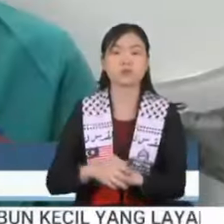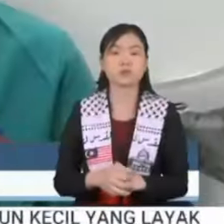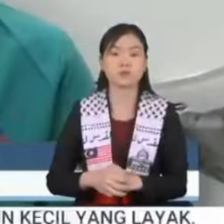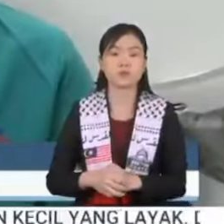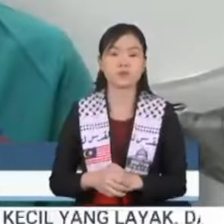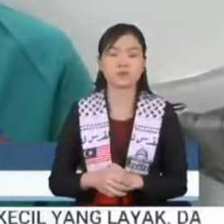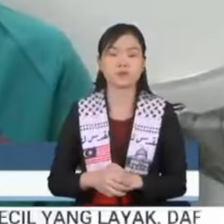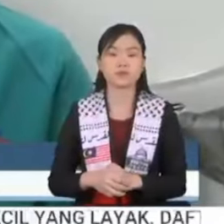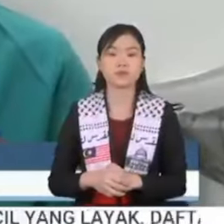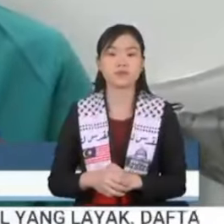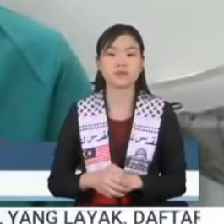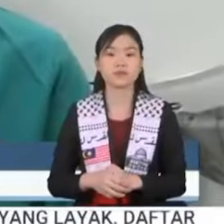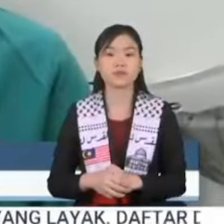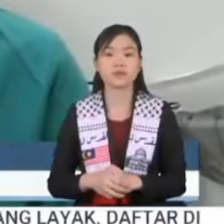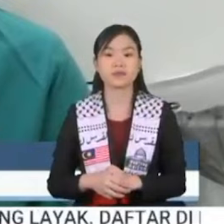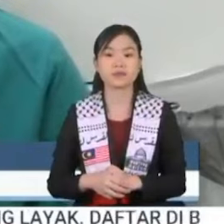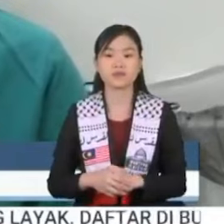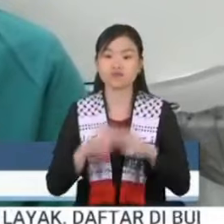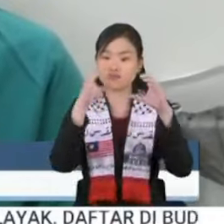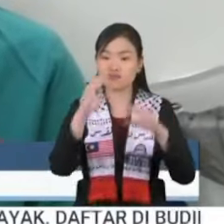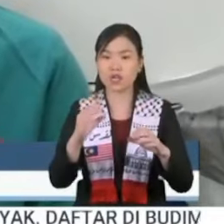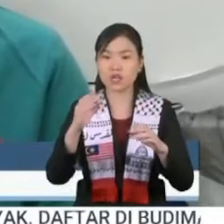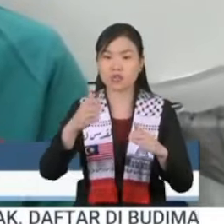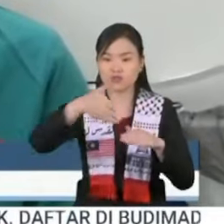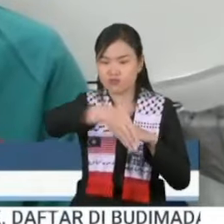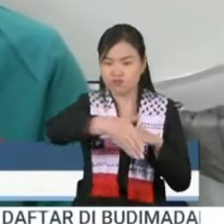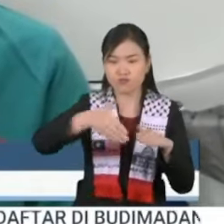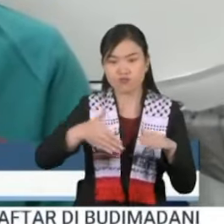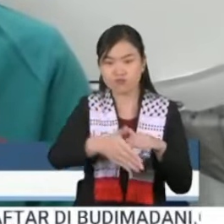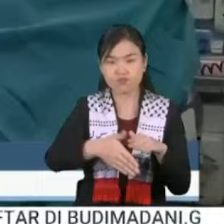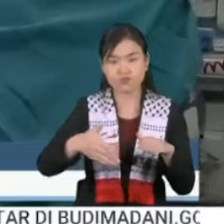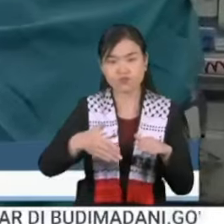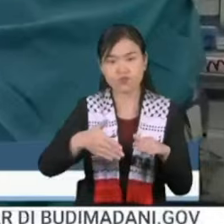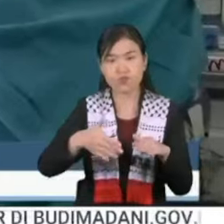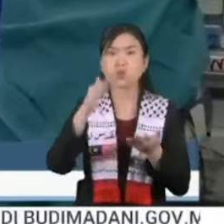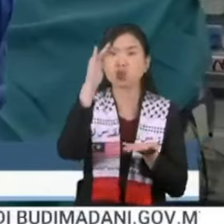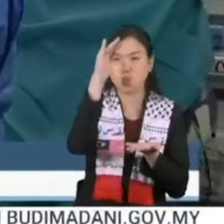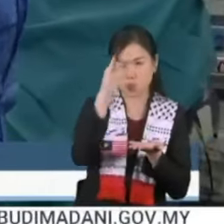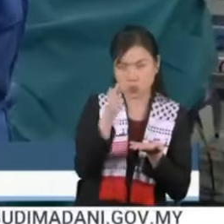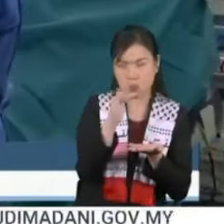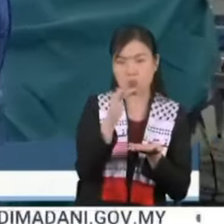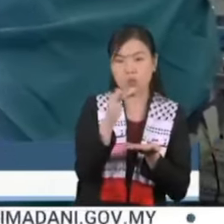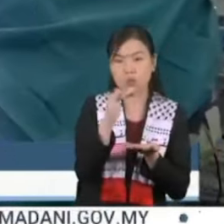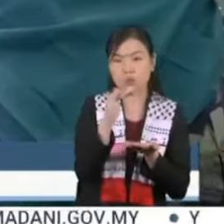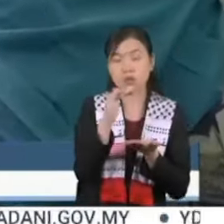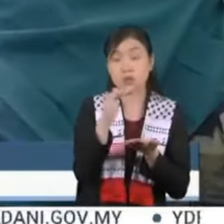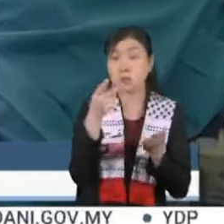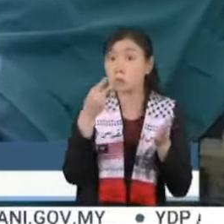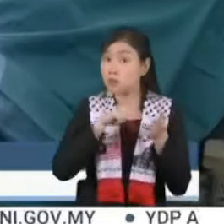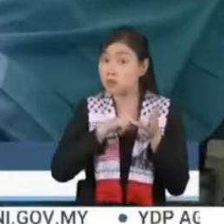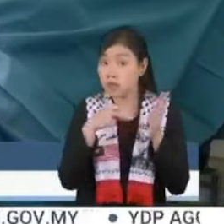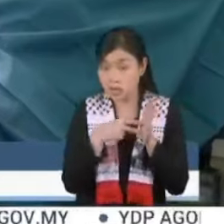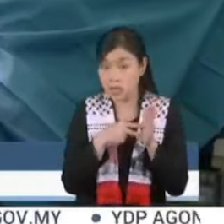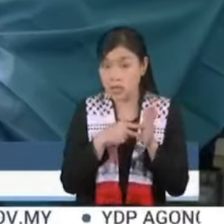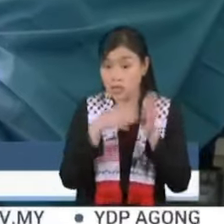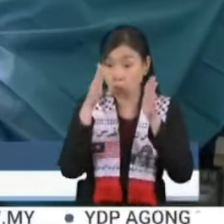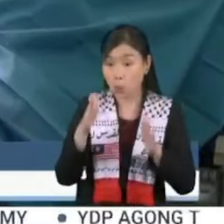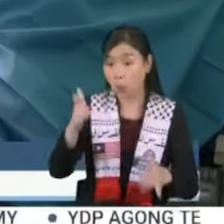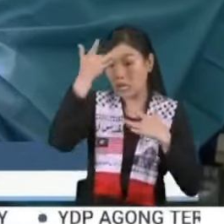Dari segi pemotongan pun lebih kurang dan ini bermaksud pesakit